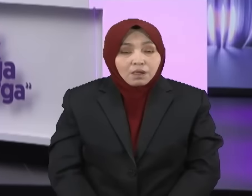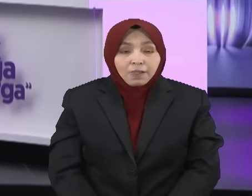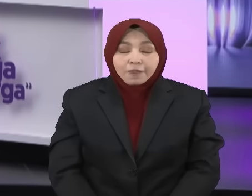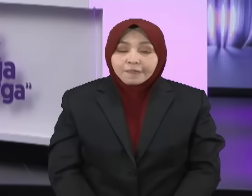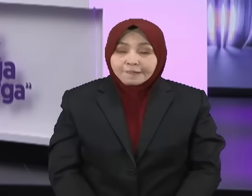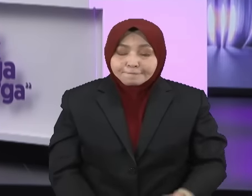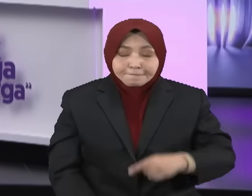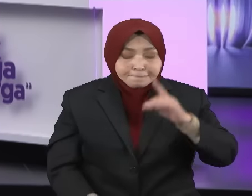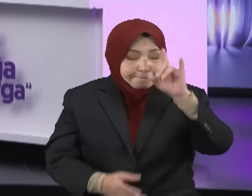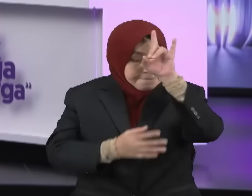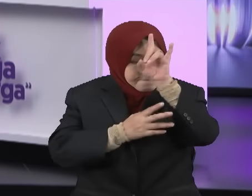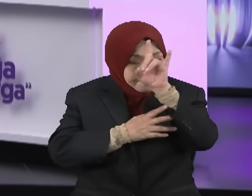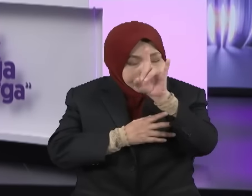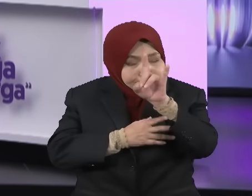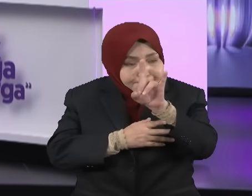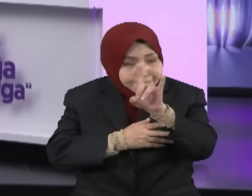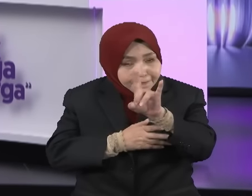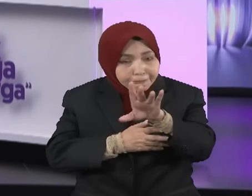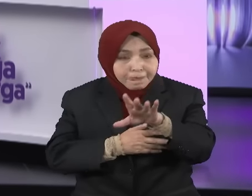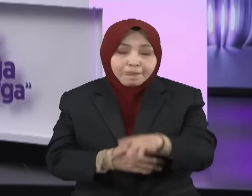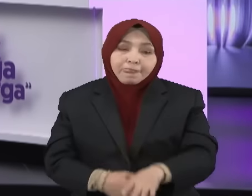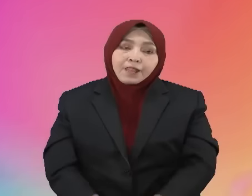أعوذ بالله من الشيطان الرجيم